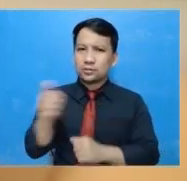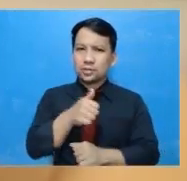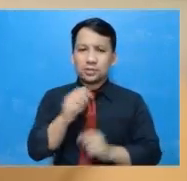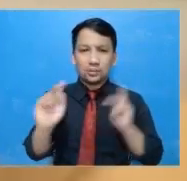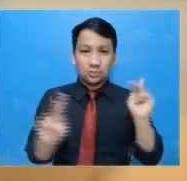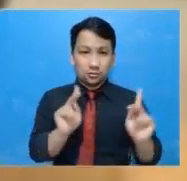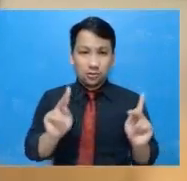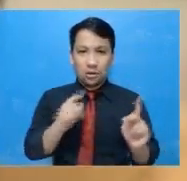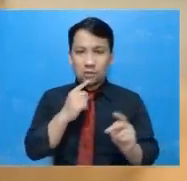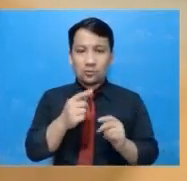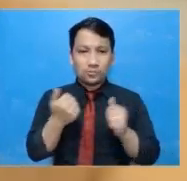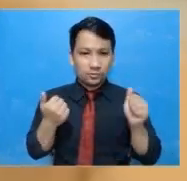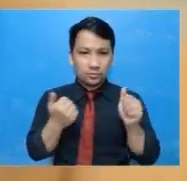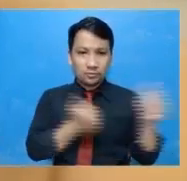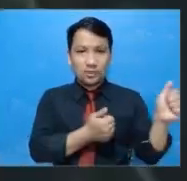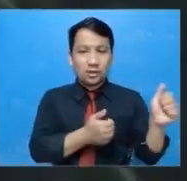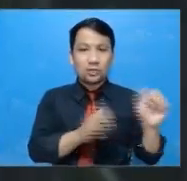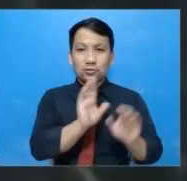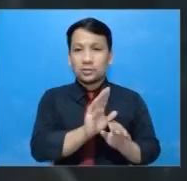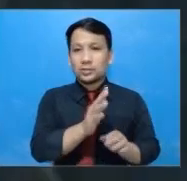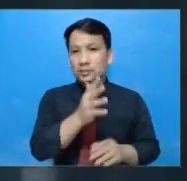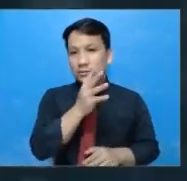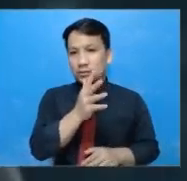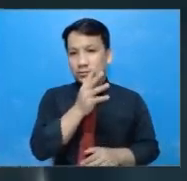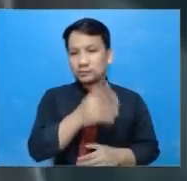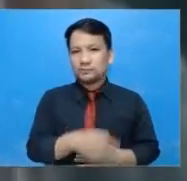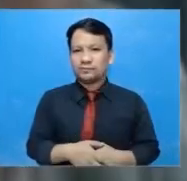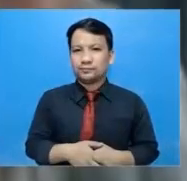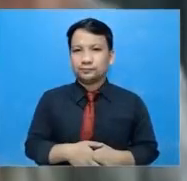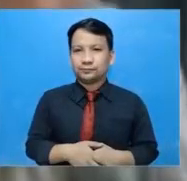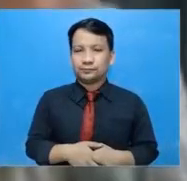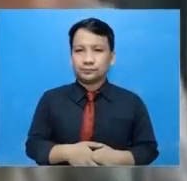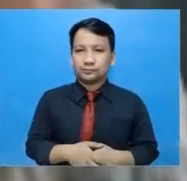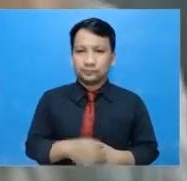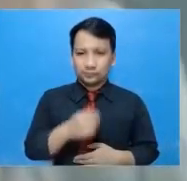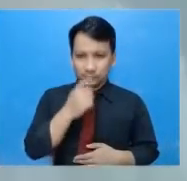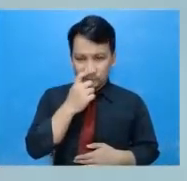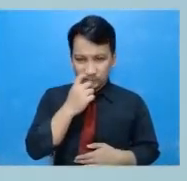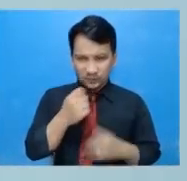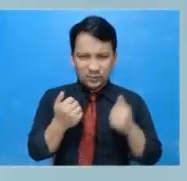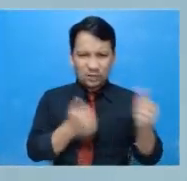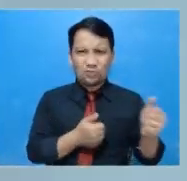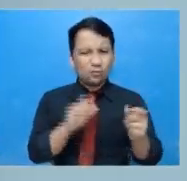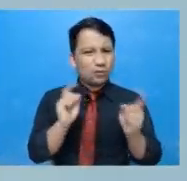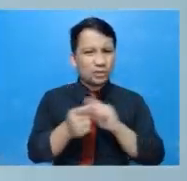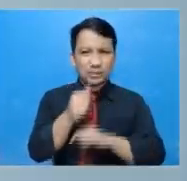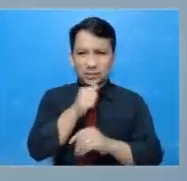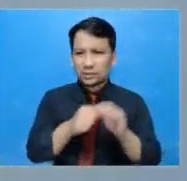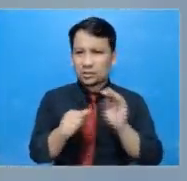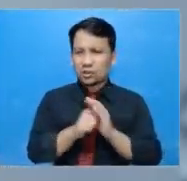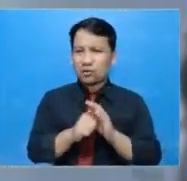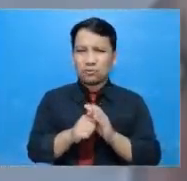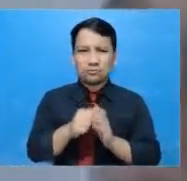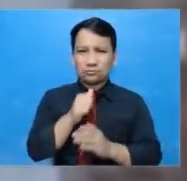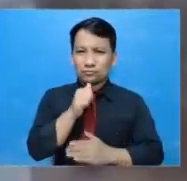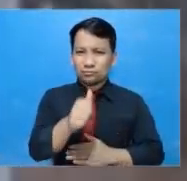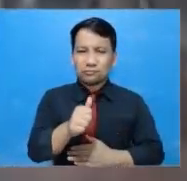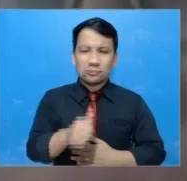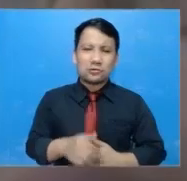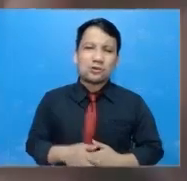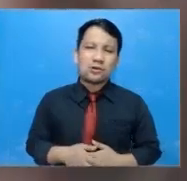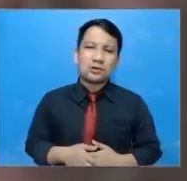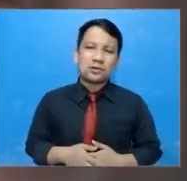na sundan ng yapak ng kanyang ina. Huwag na natin itago, di tayo susuko.